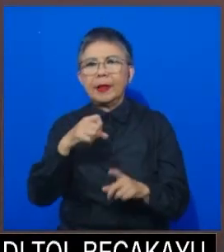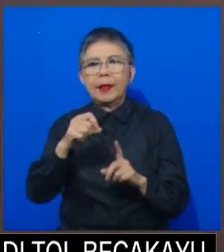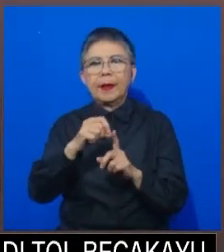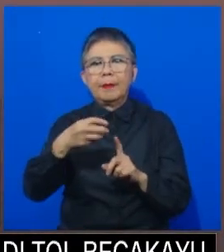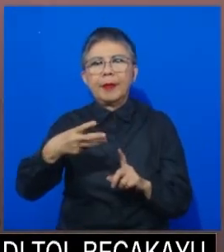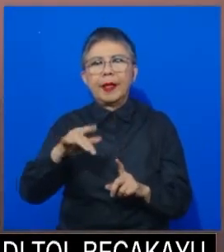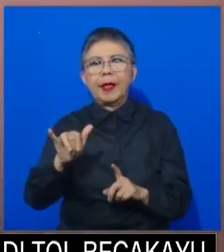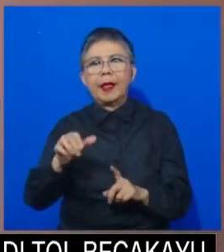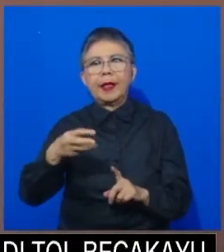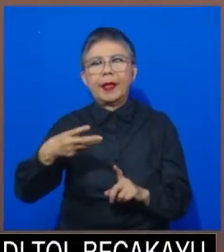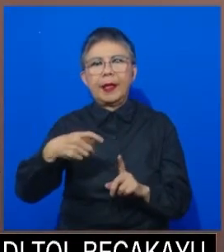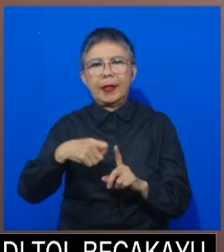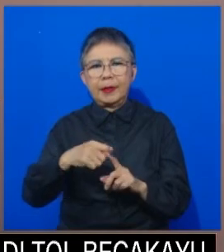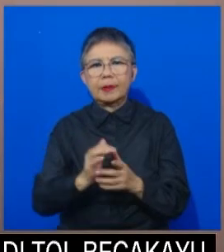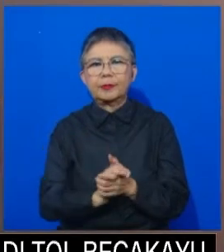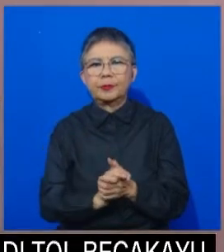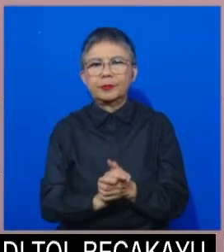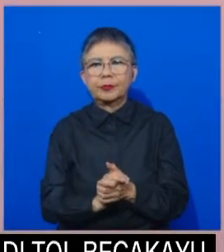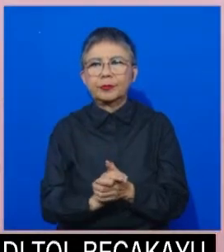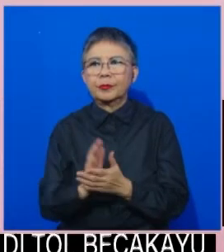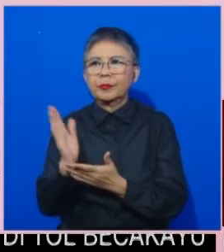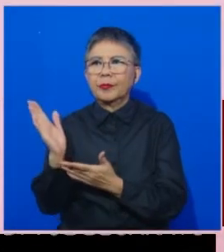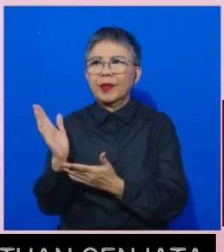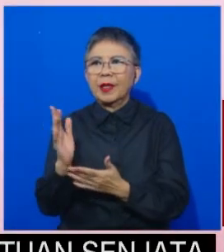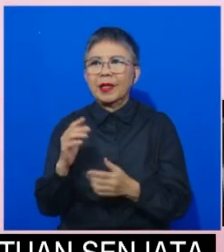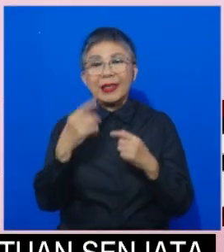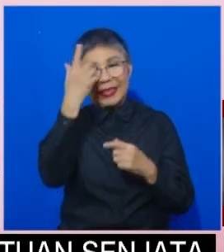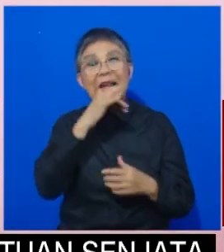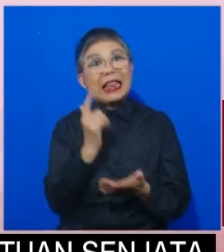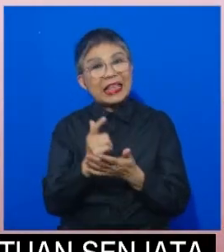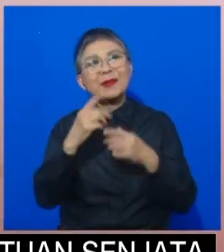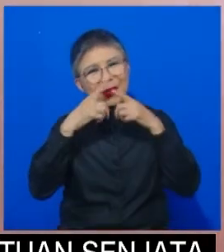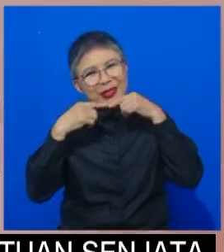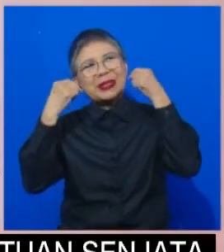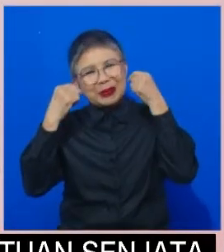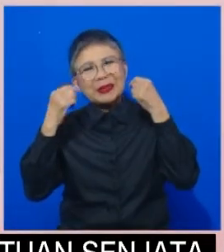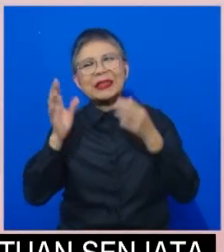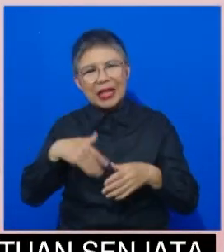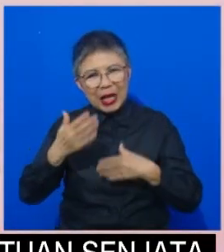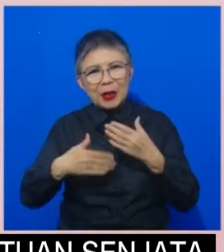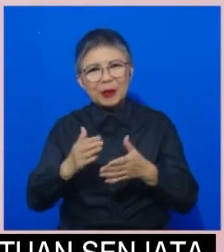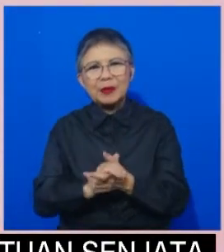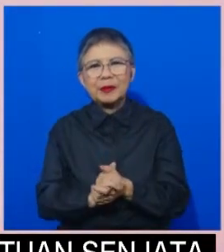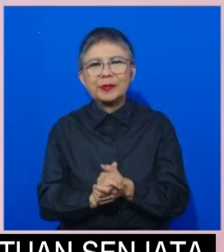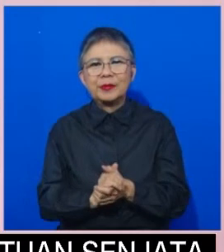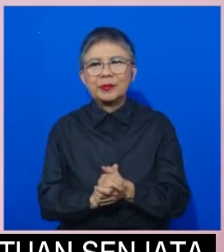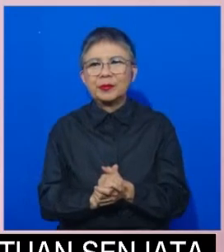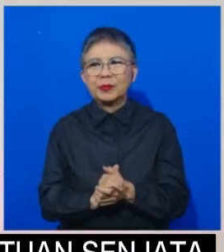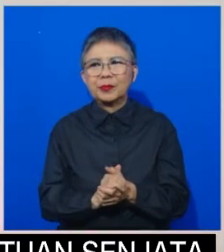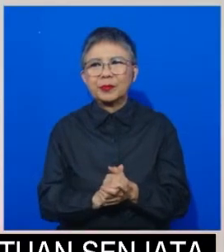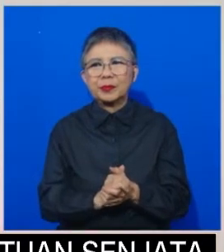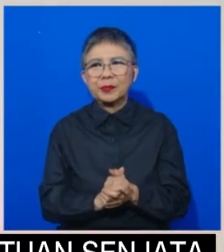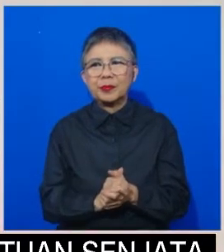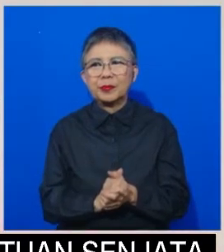warga. Hanya tampak raut wajah ceria dalam sosok putri kedua pasangan Andi Siswanto